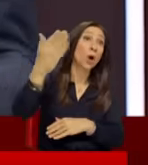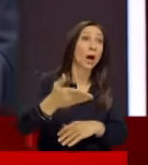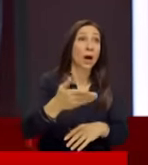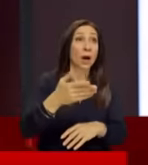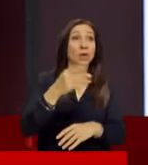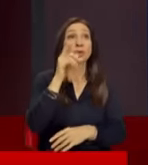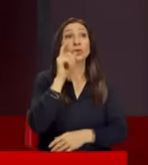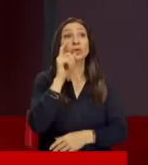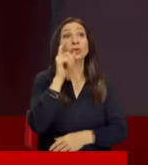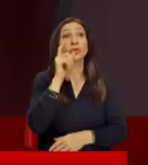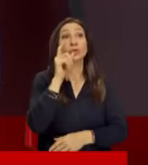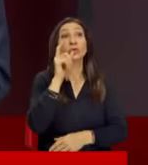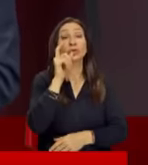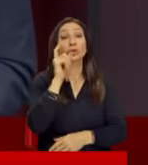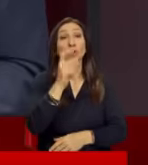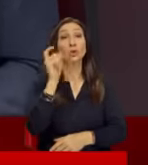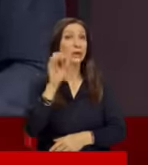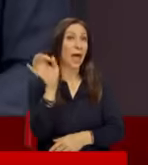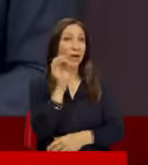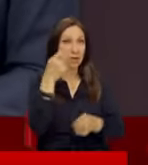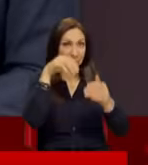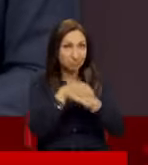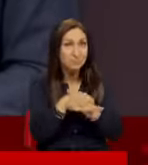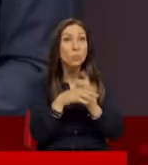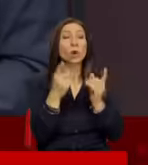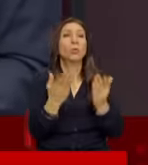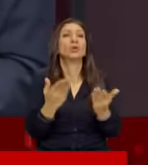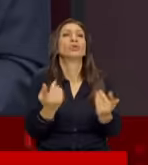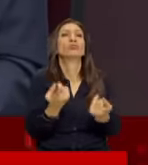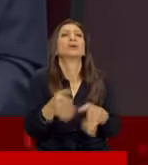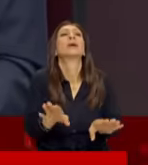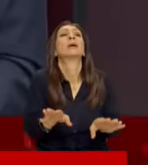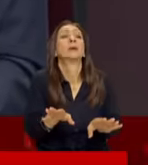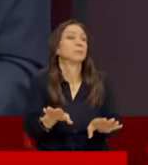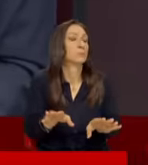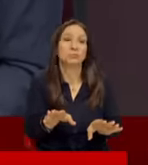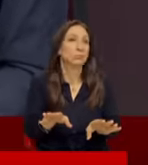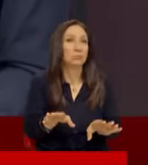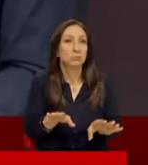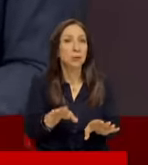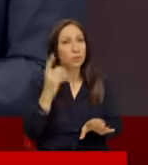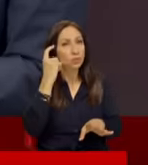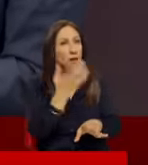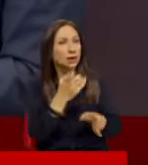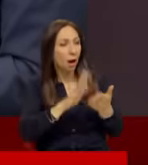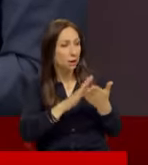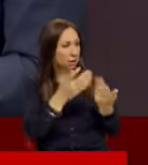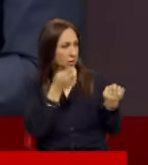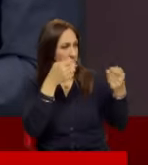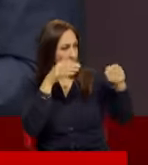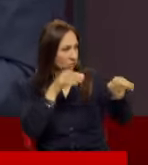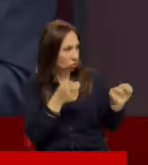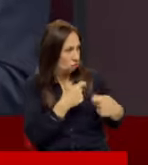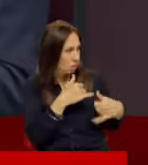Eylül 99. Evet yani bu kabul edilebilir bir şey mi? Değil. Ya? Yani düşünsene sen arkadaşınla aynı